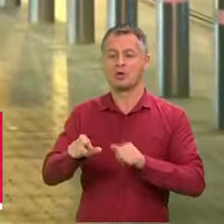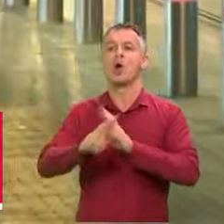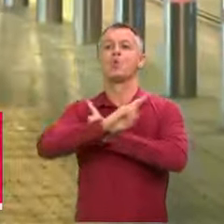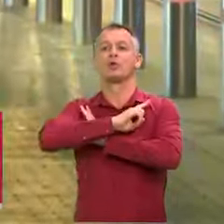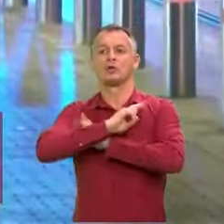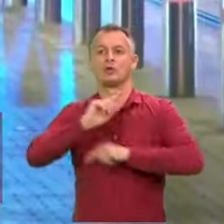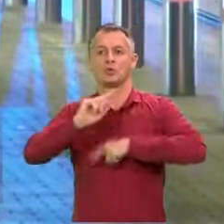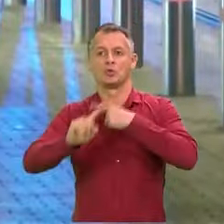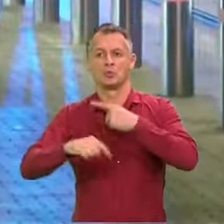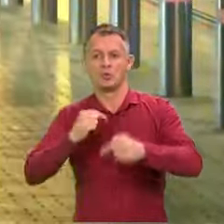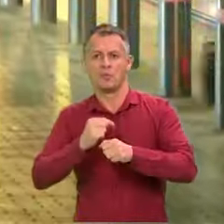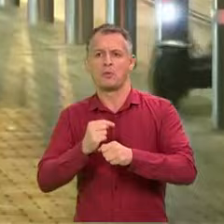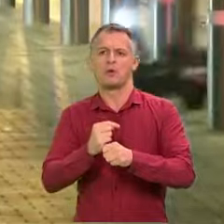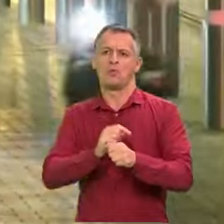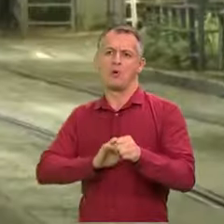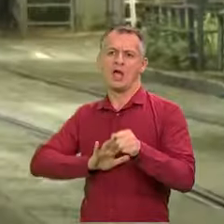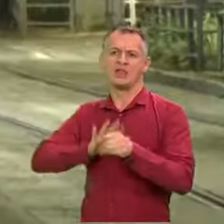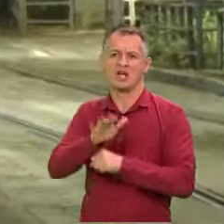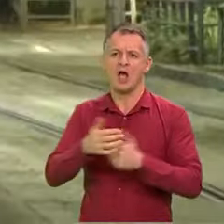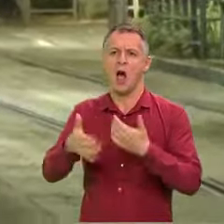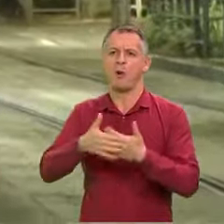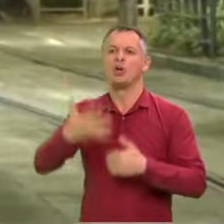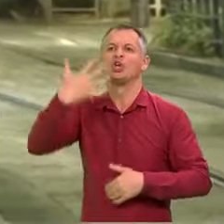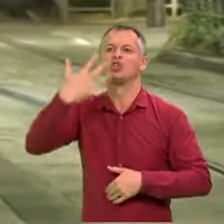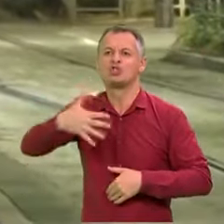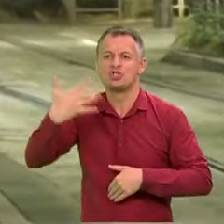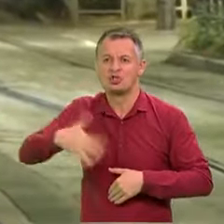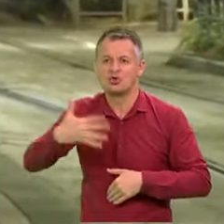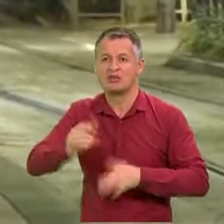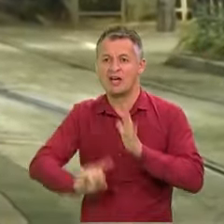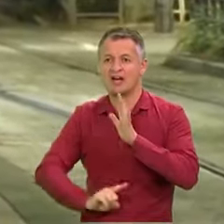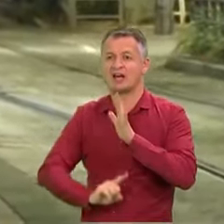iar după o salvă de aproape 500 de rachete